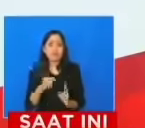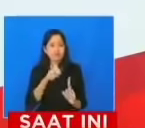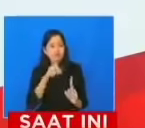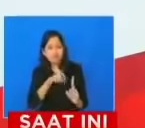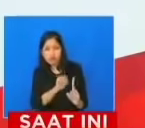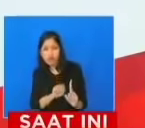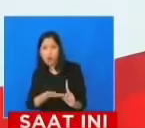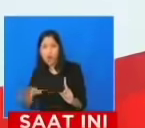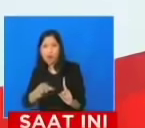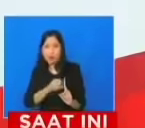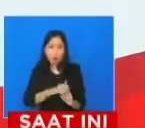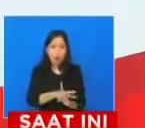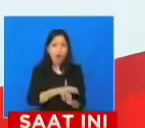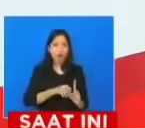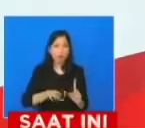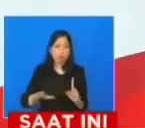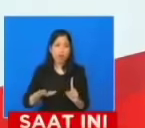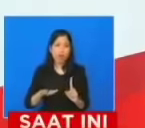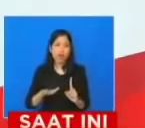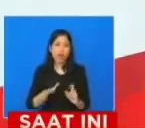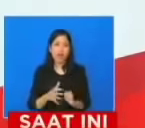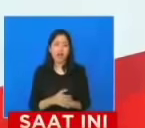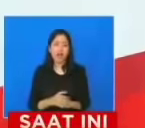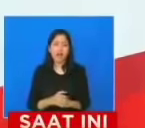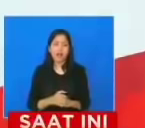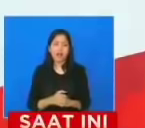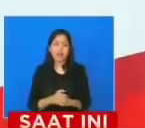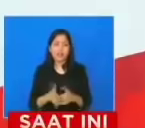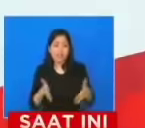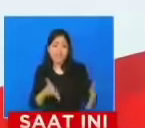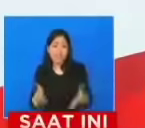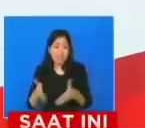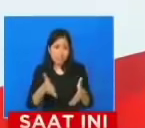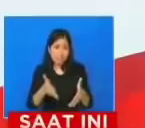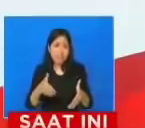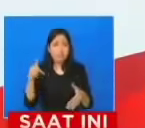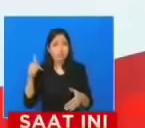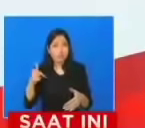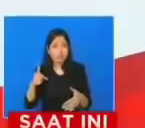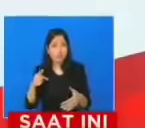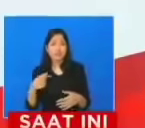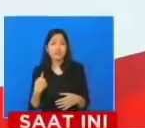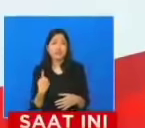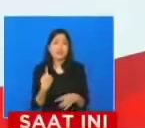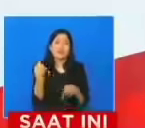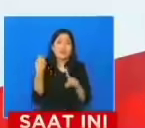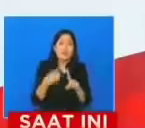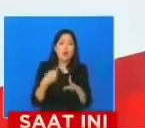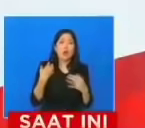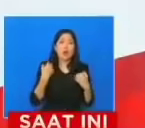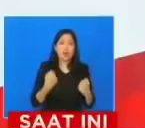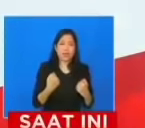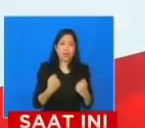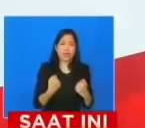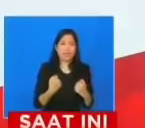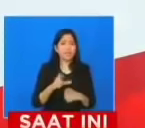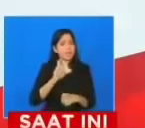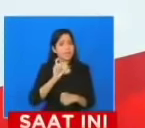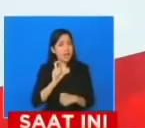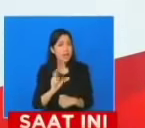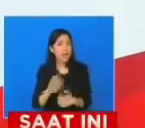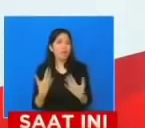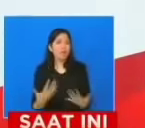yang terus-menerus terjadi. Strategi dasar ini kita perkuat